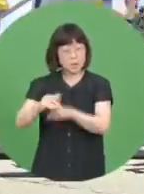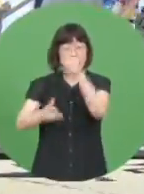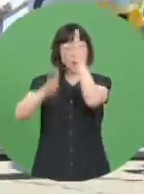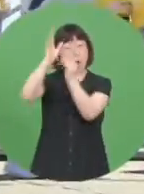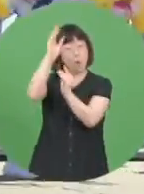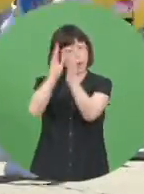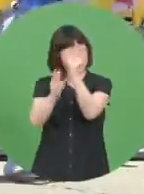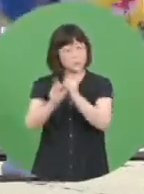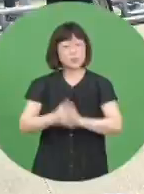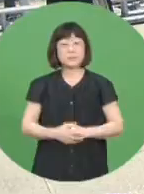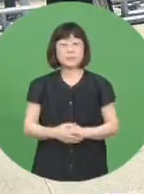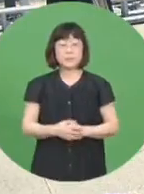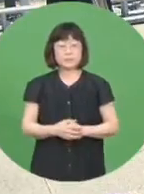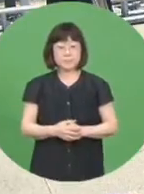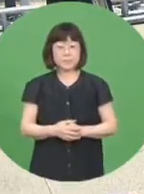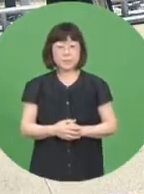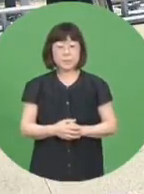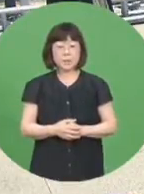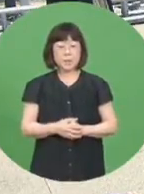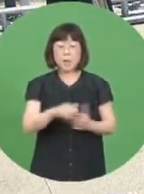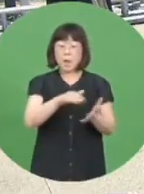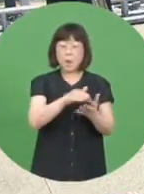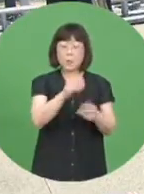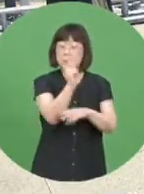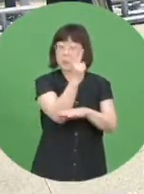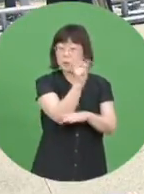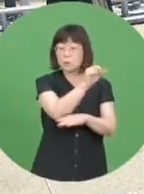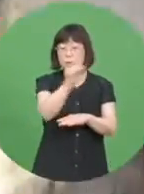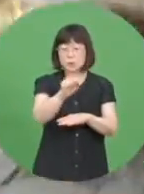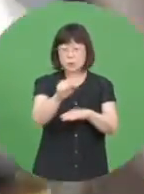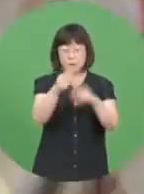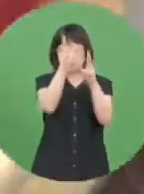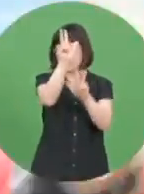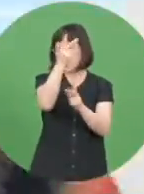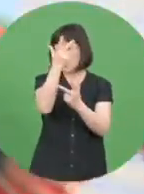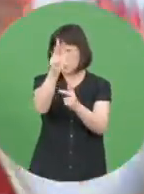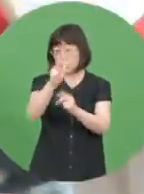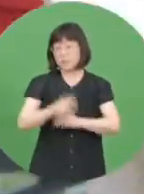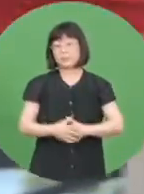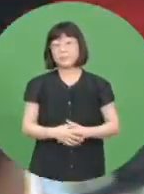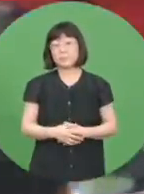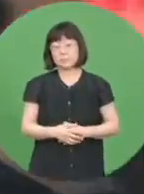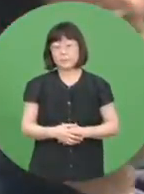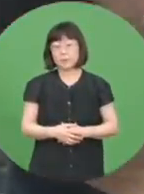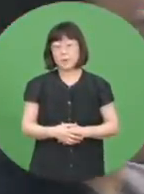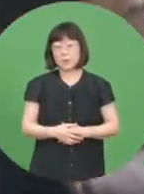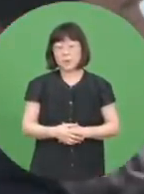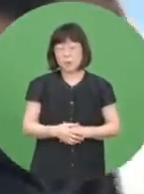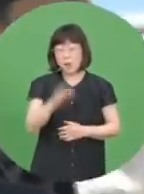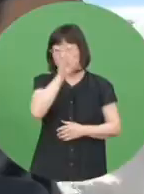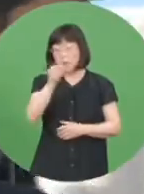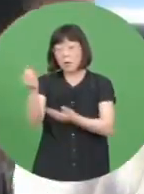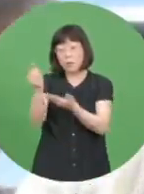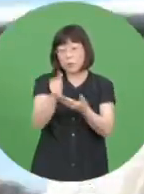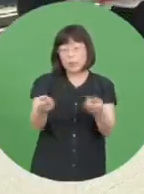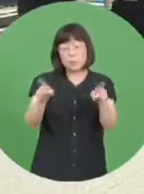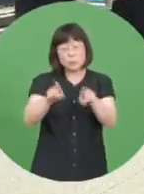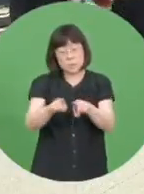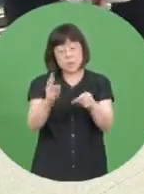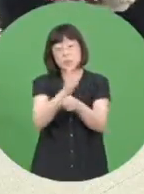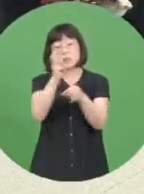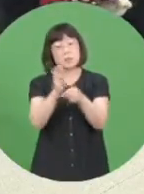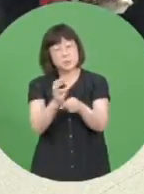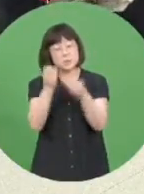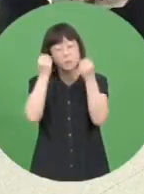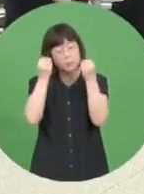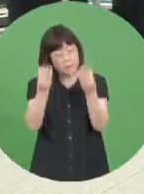阿波踊り、淡路人形座による人形浄瑠璃、居合わせた観光客も一緒になって節